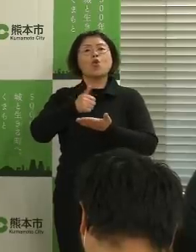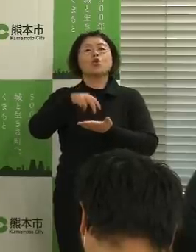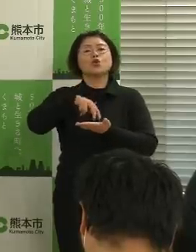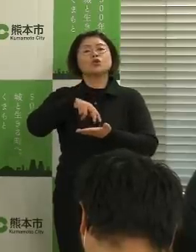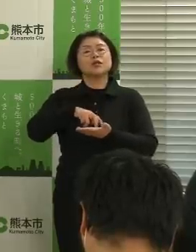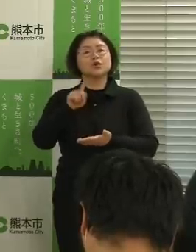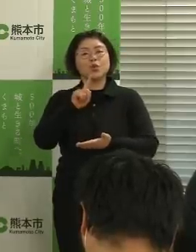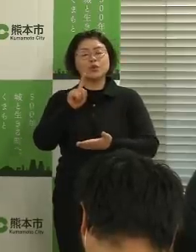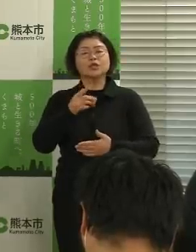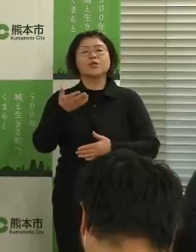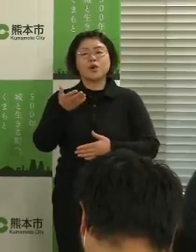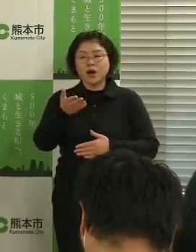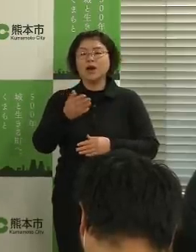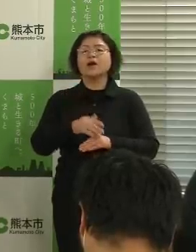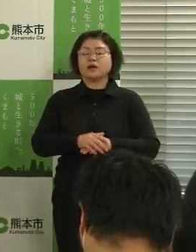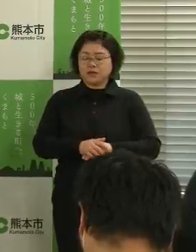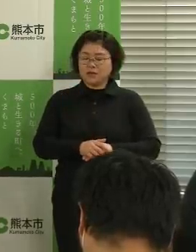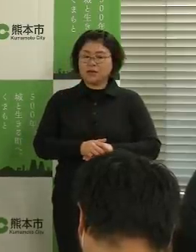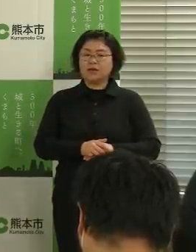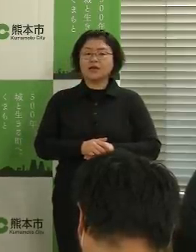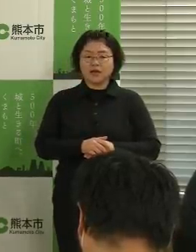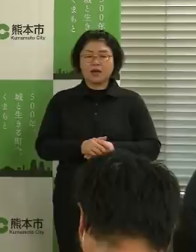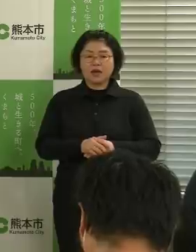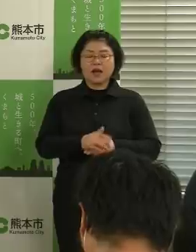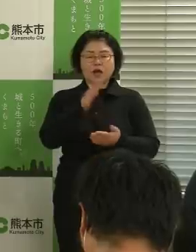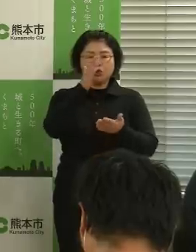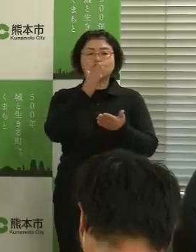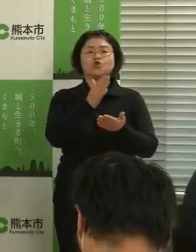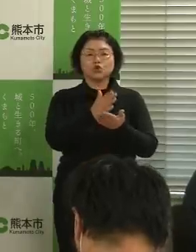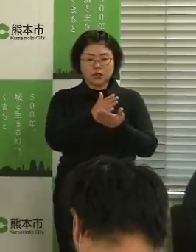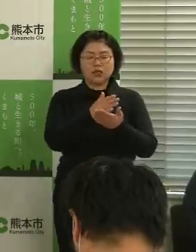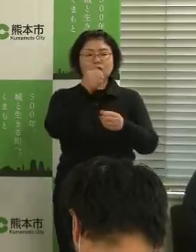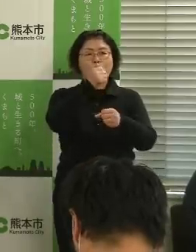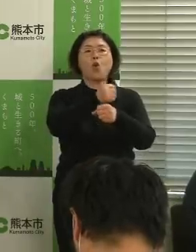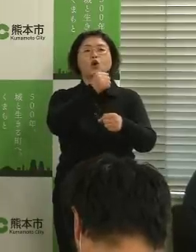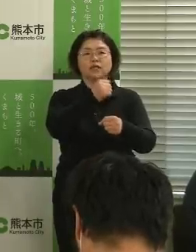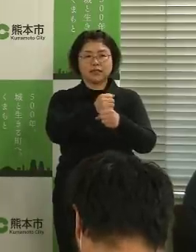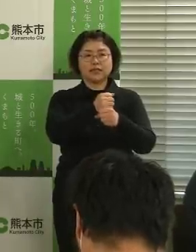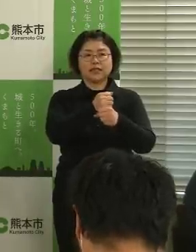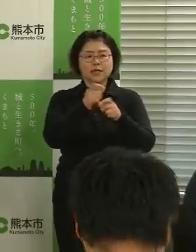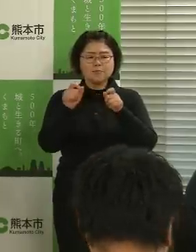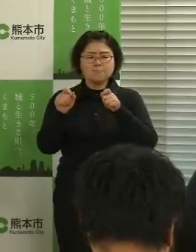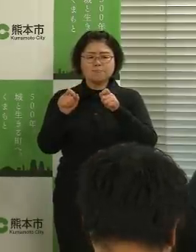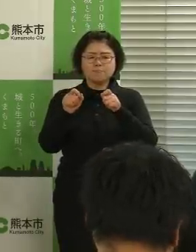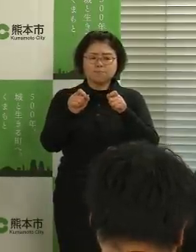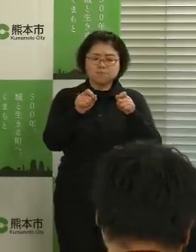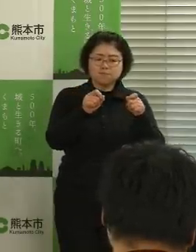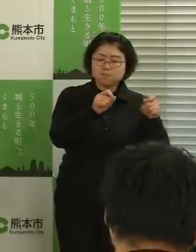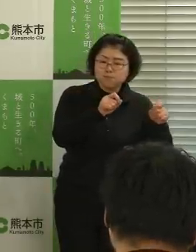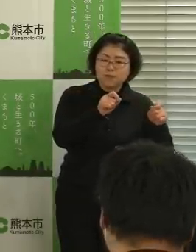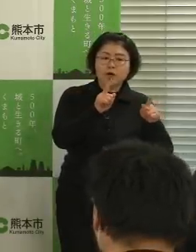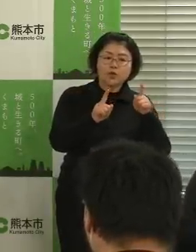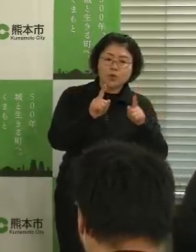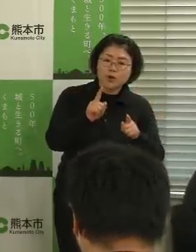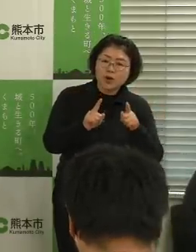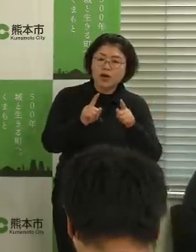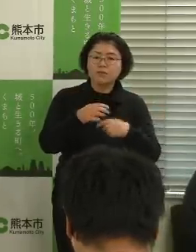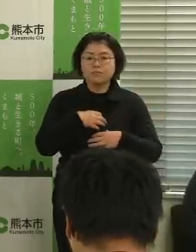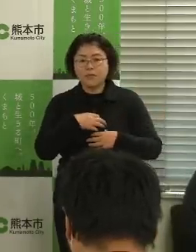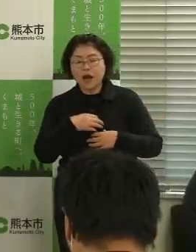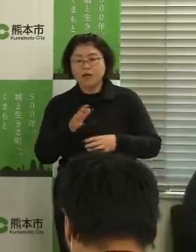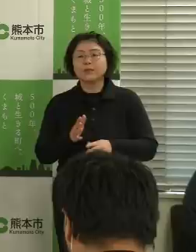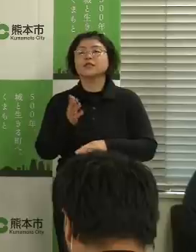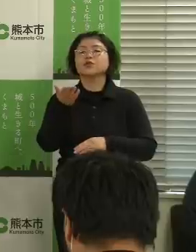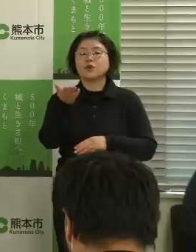あと今後の感染状況拡大次第ではさらに延長をして後期に響く可能性というのは、 はい、 できれないのかどうかというところを、 は